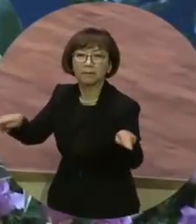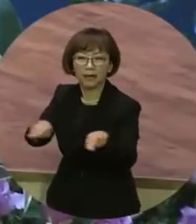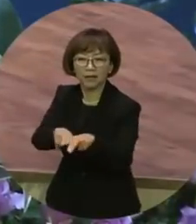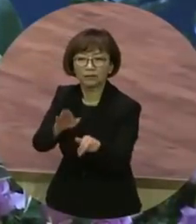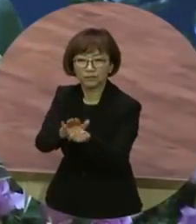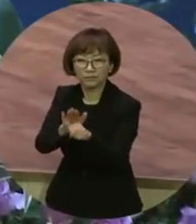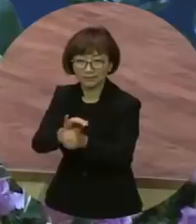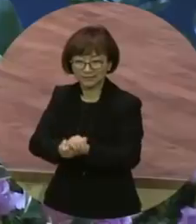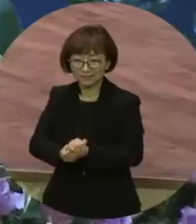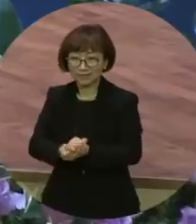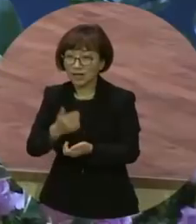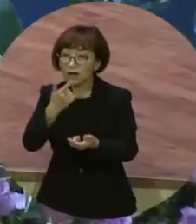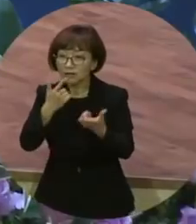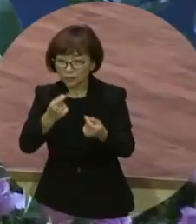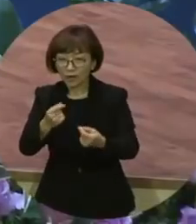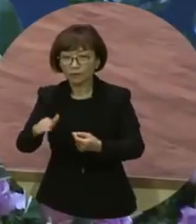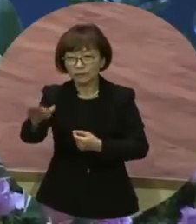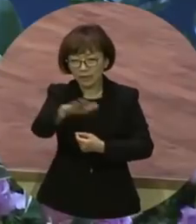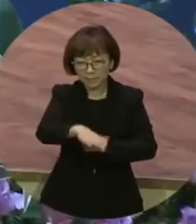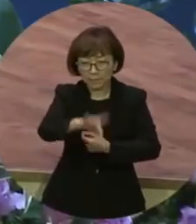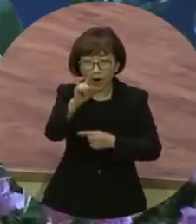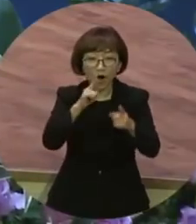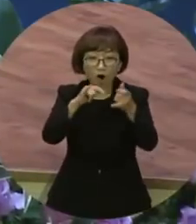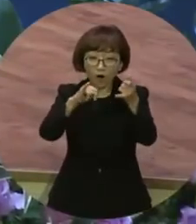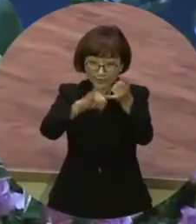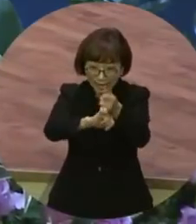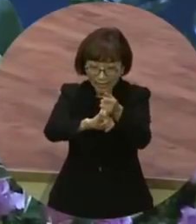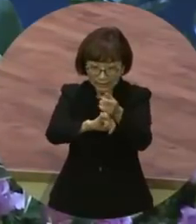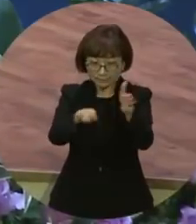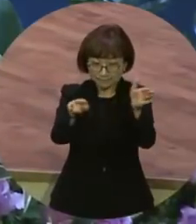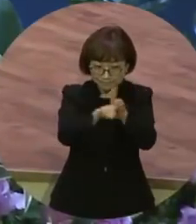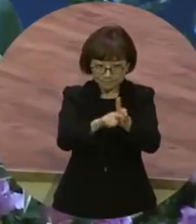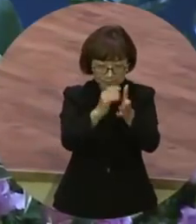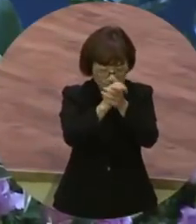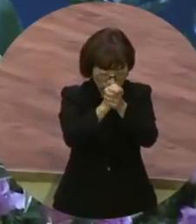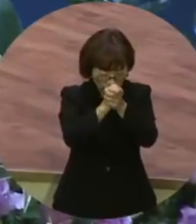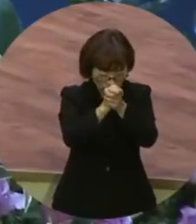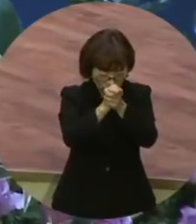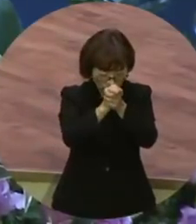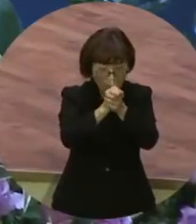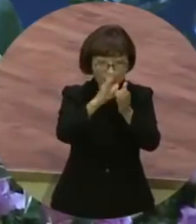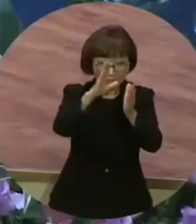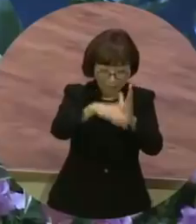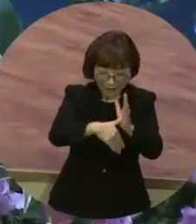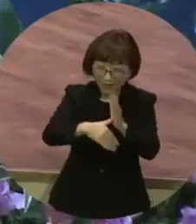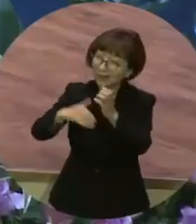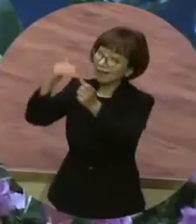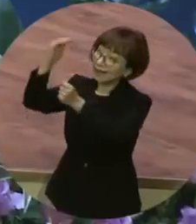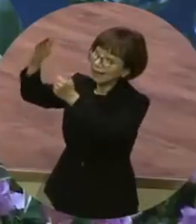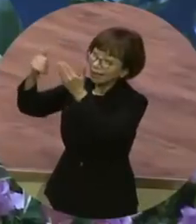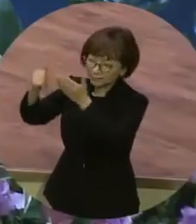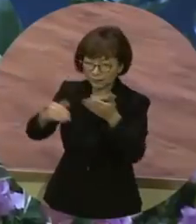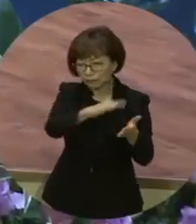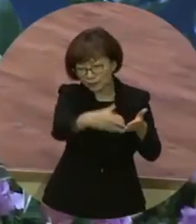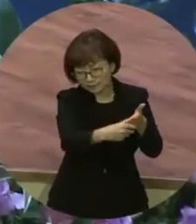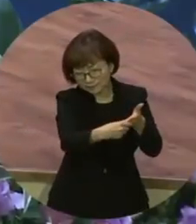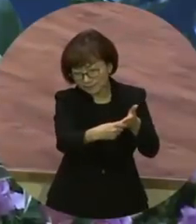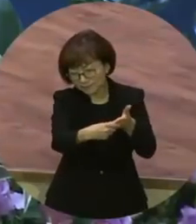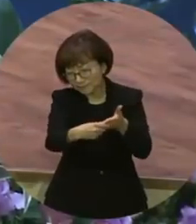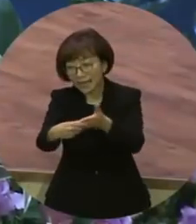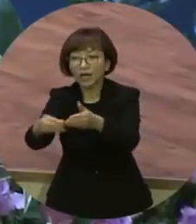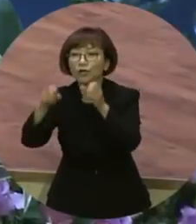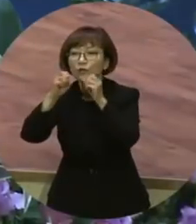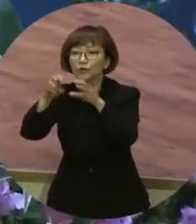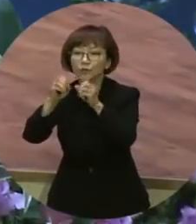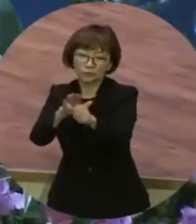기도, 언약 붙잡은 기도가 되어지면 모든 방향을 전도에 맞추도록 성령께서 인도하시는 것을 체험하시기